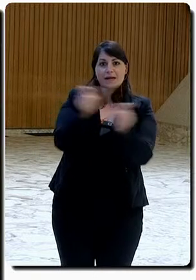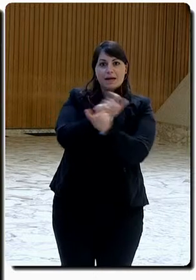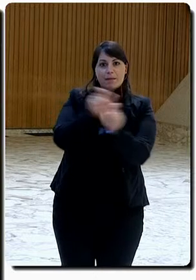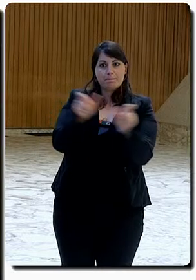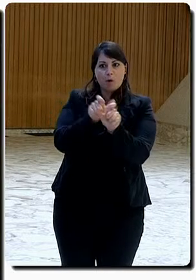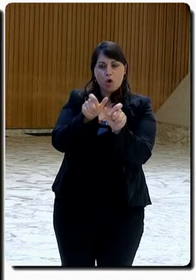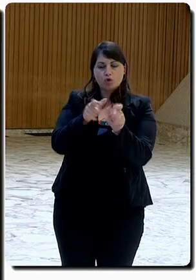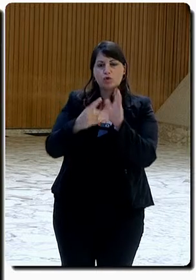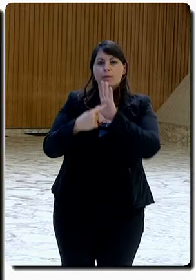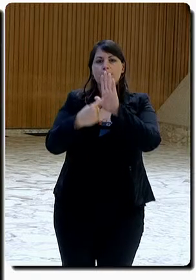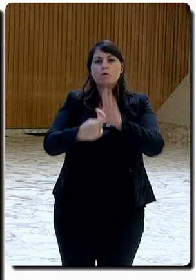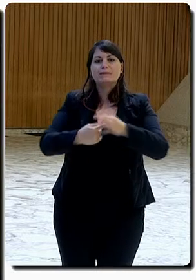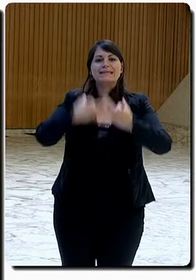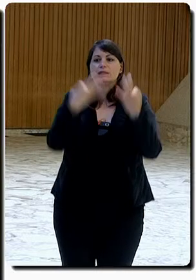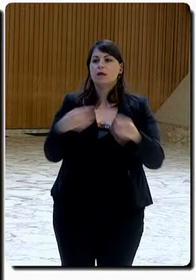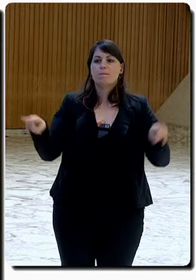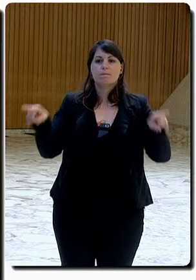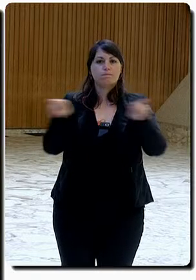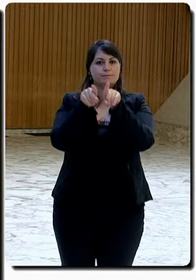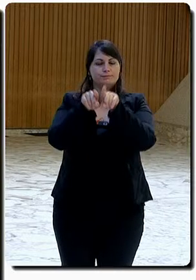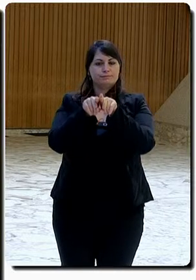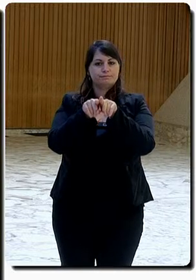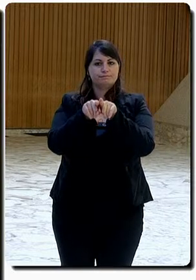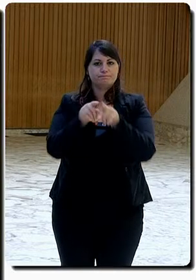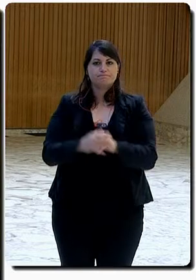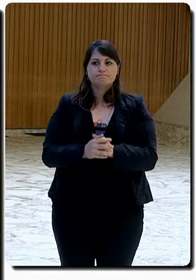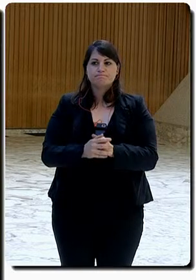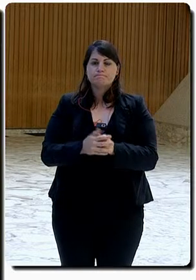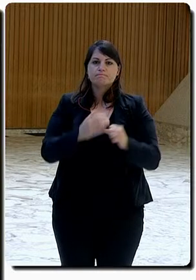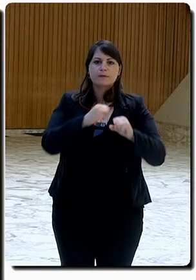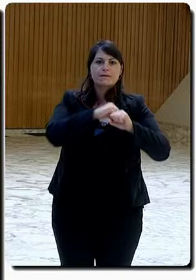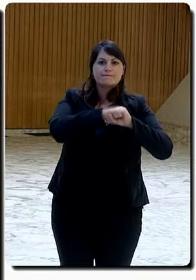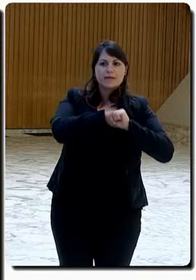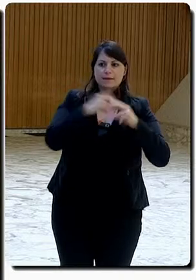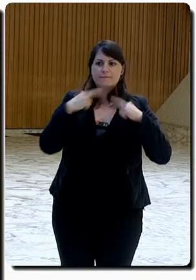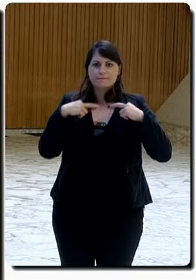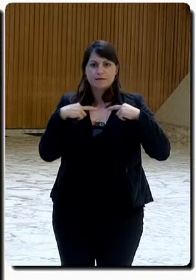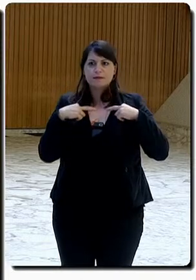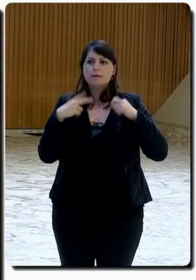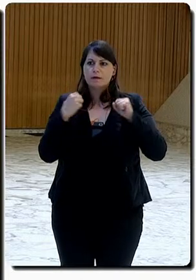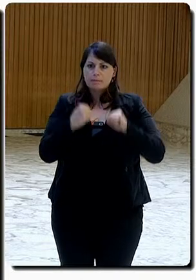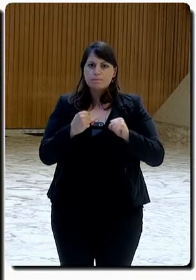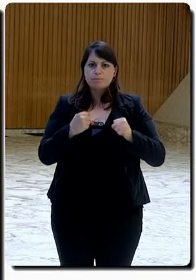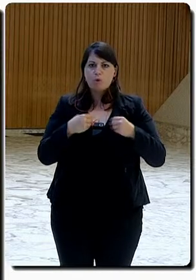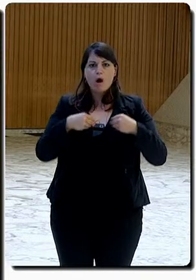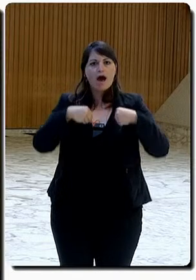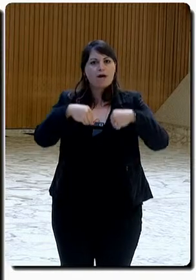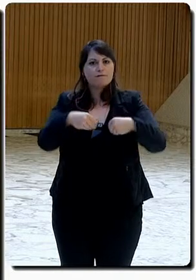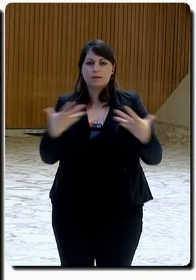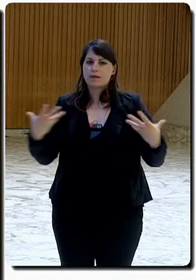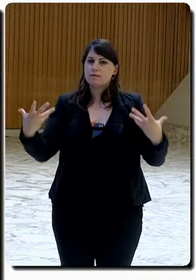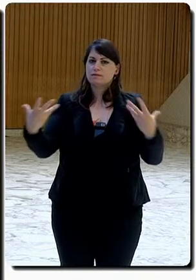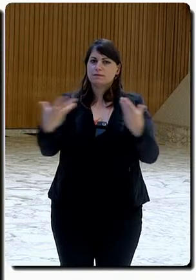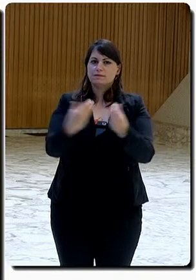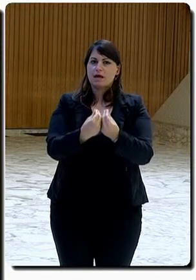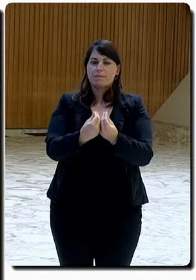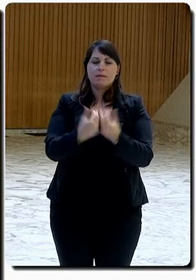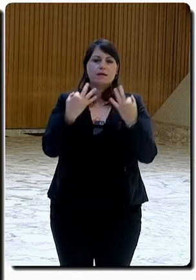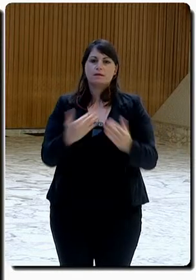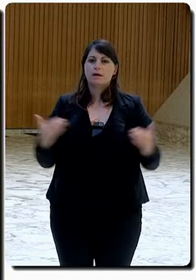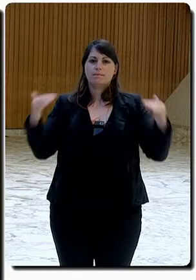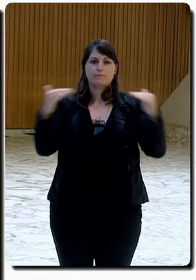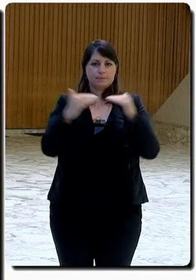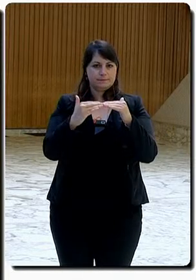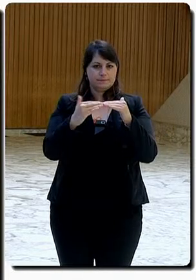il comune impegno a crescere nella vita e nella fede, a qualunque età. E qui ci piace ricordare Papa Francesco in